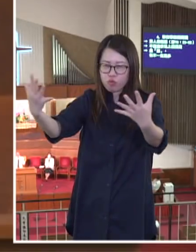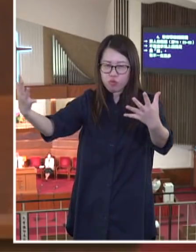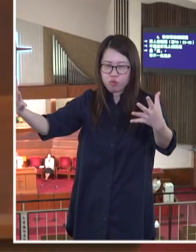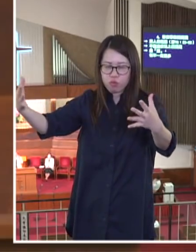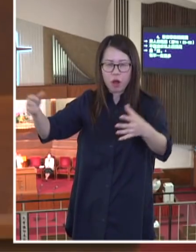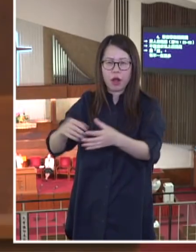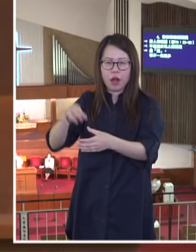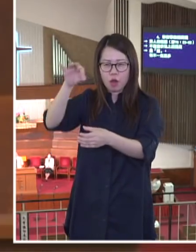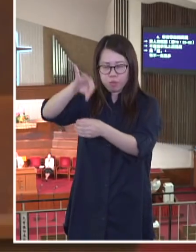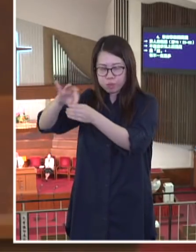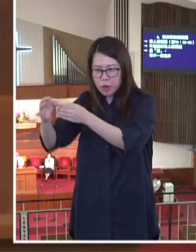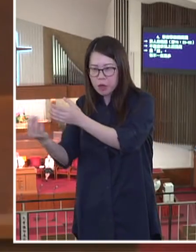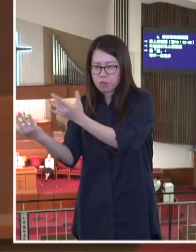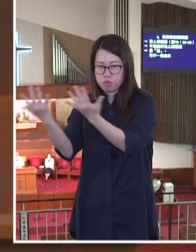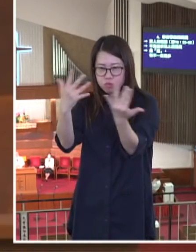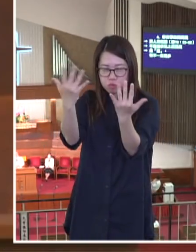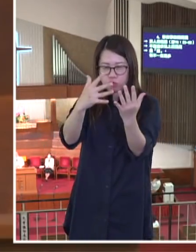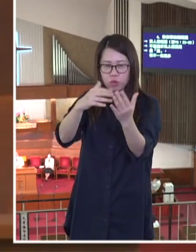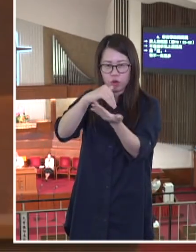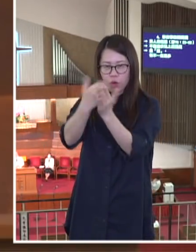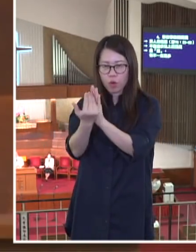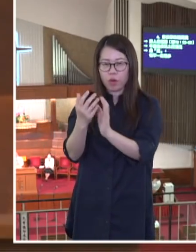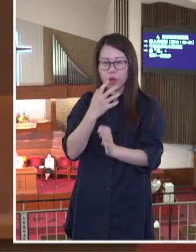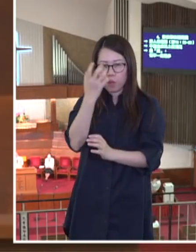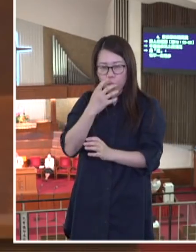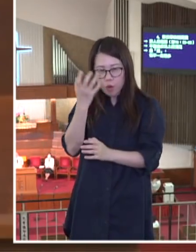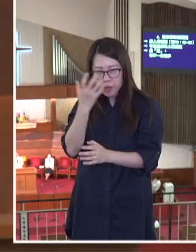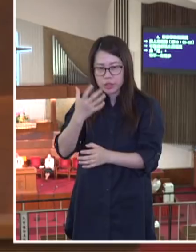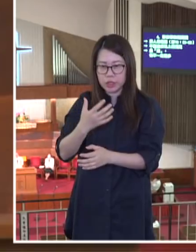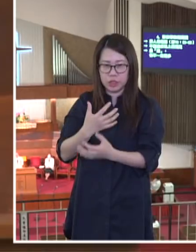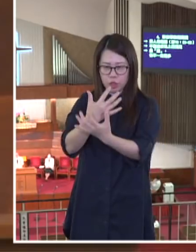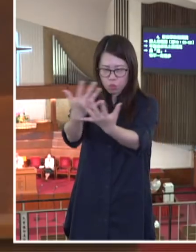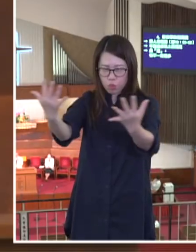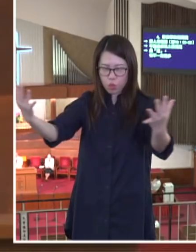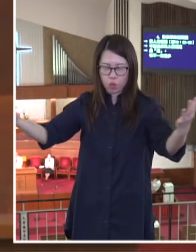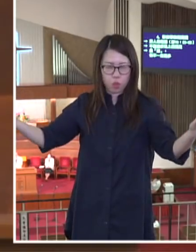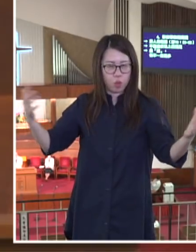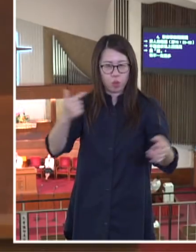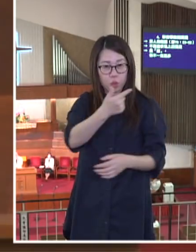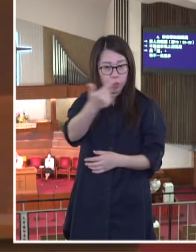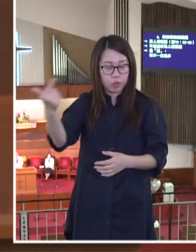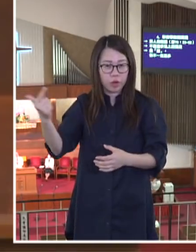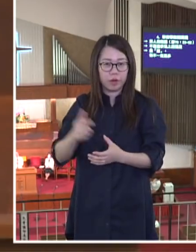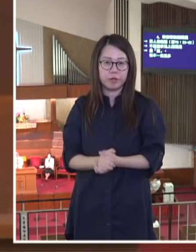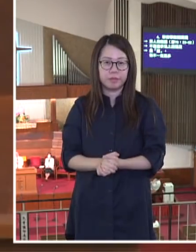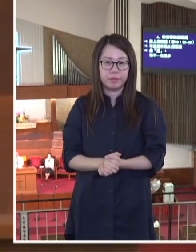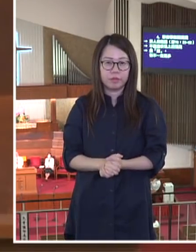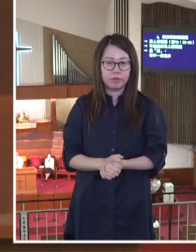带回去很多，就是很大棵的果实。这些的多其实都不是